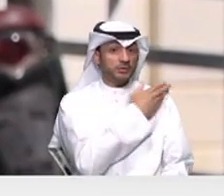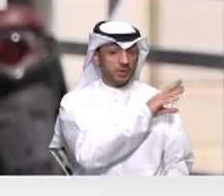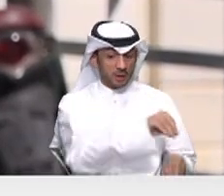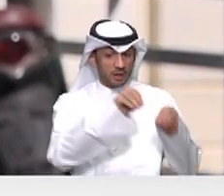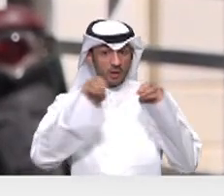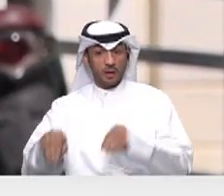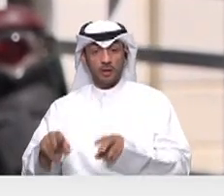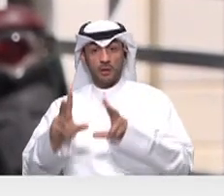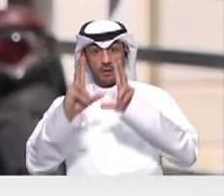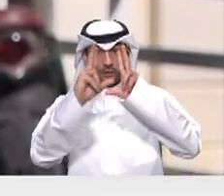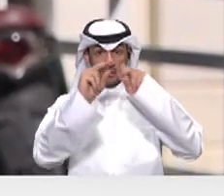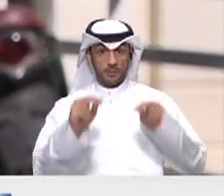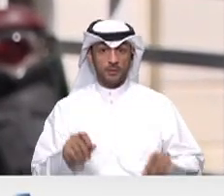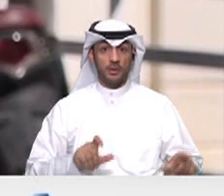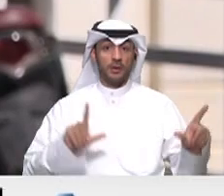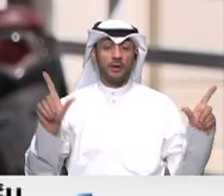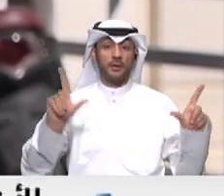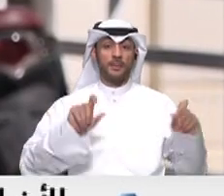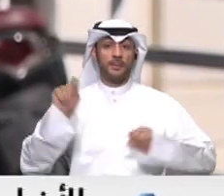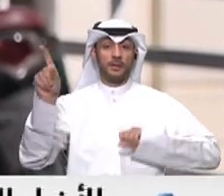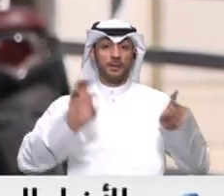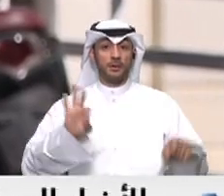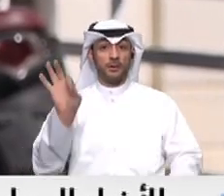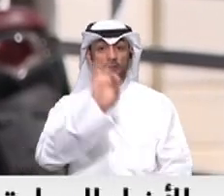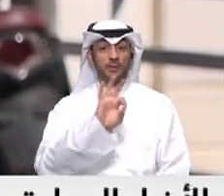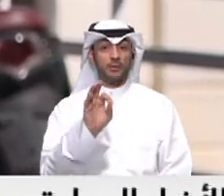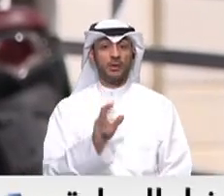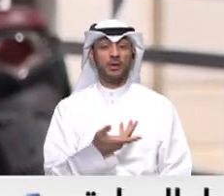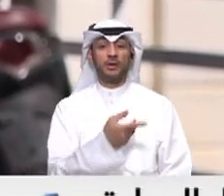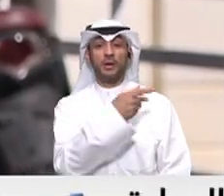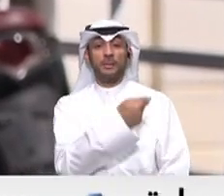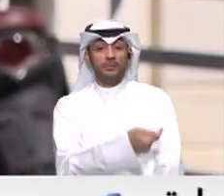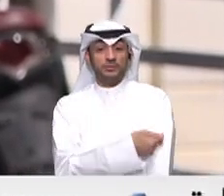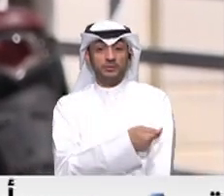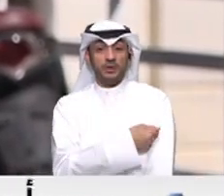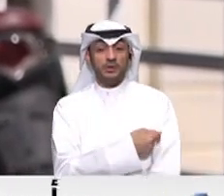مي فرحات، قناة الأخبار، مستشفى رفيق الحريري الحكومي، بيروت.